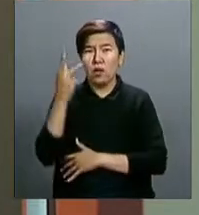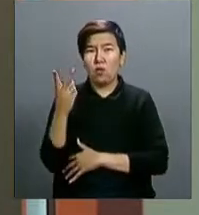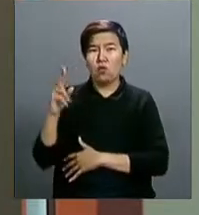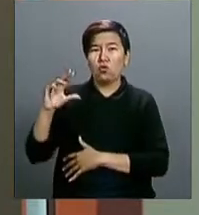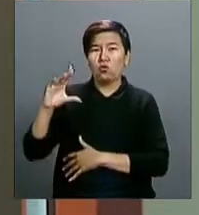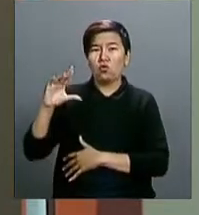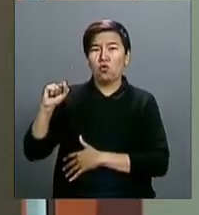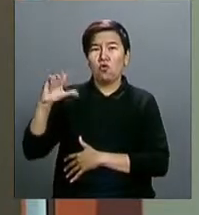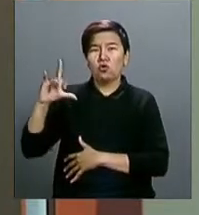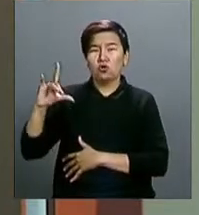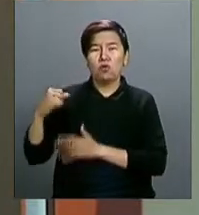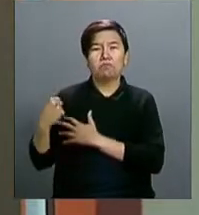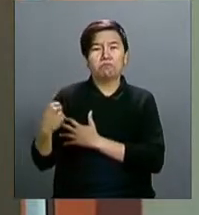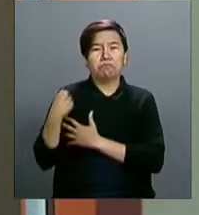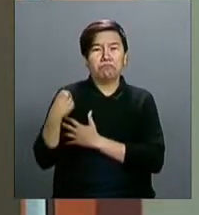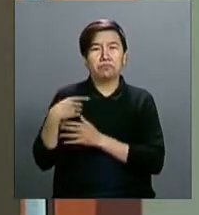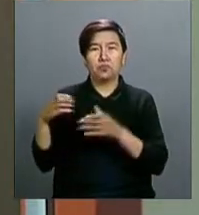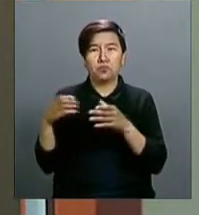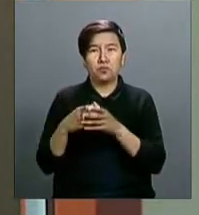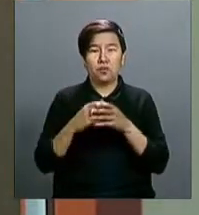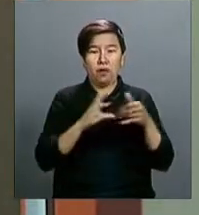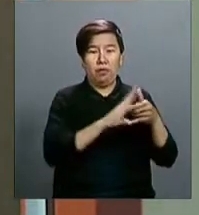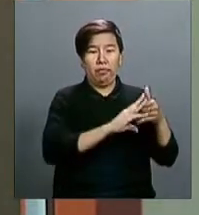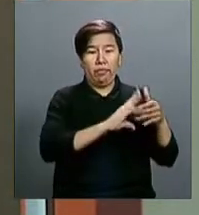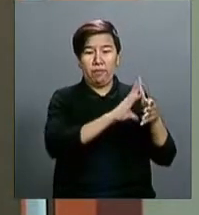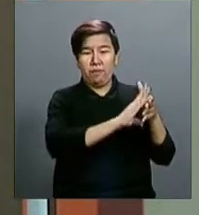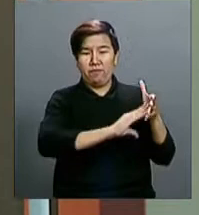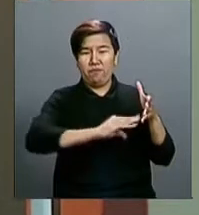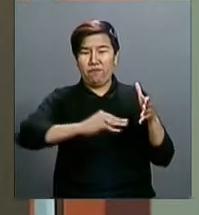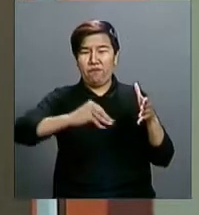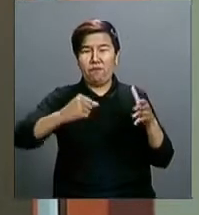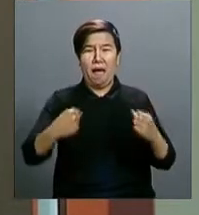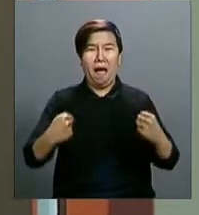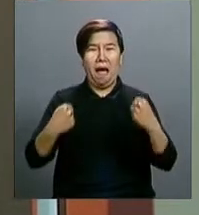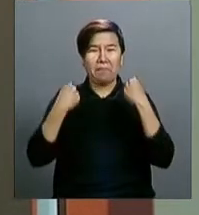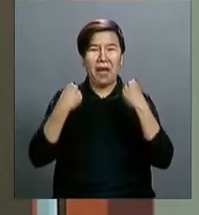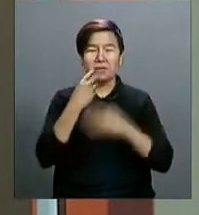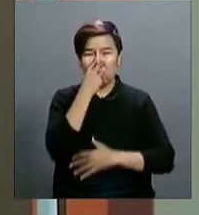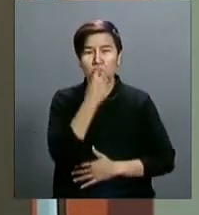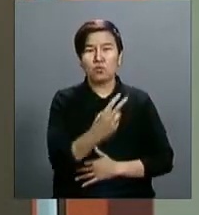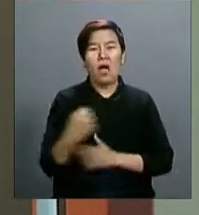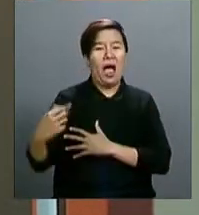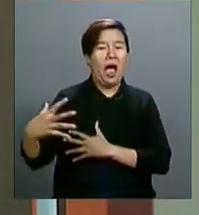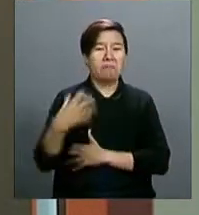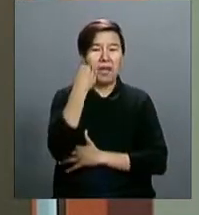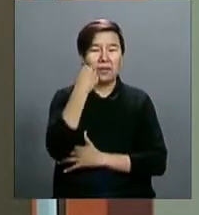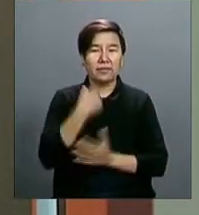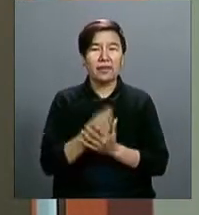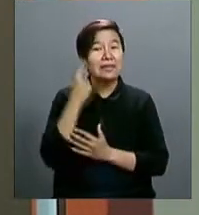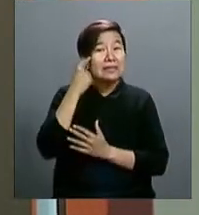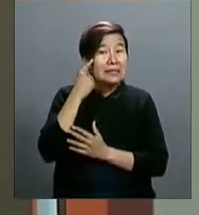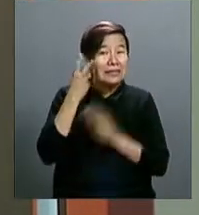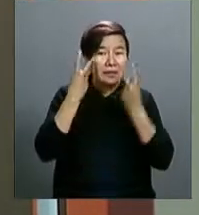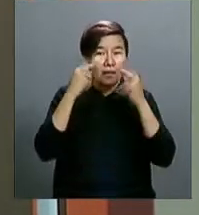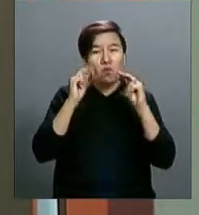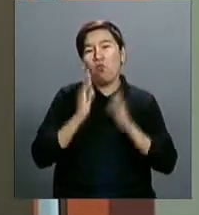เมืองบอกว่ากลับมาในแบบของการสืบทอดอำนาจโดยเฉพาะการกลับมาของผู้ที่จะทำหน้าที่นายกรัฐมนตรีคนที่